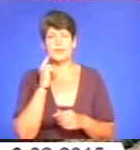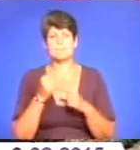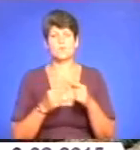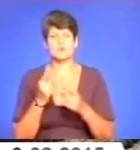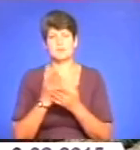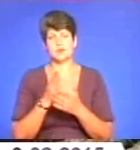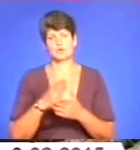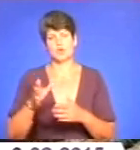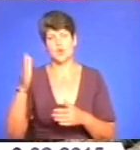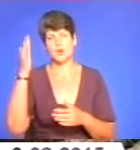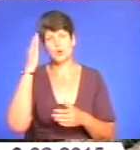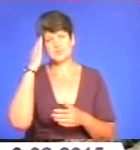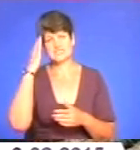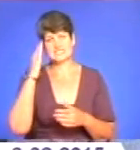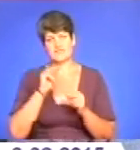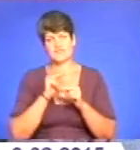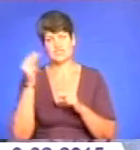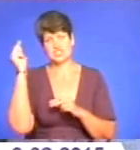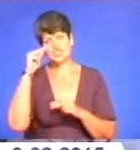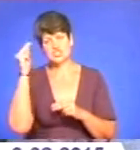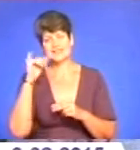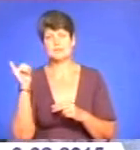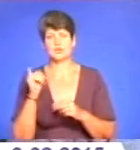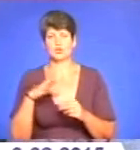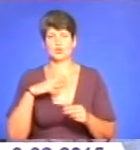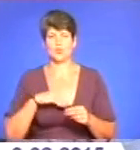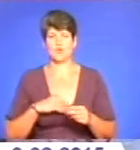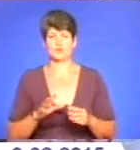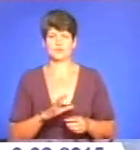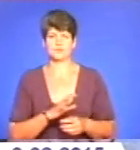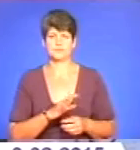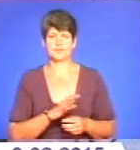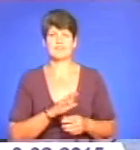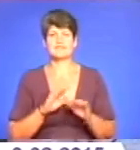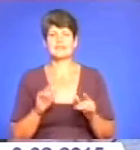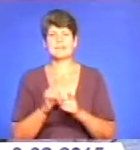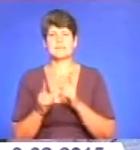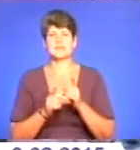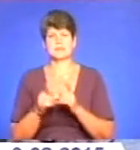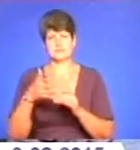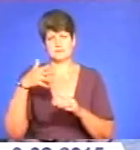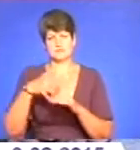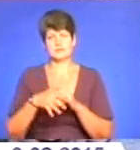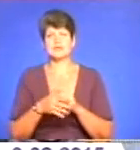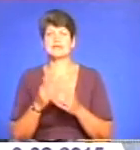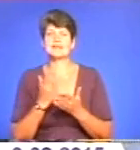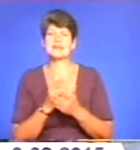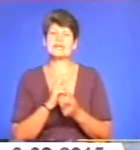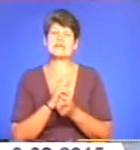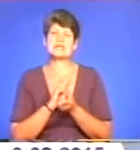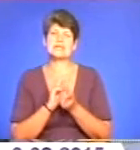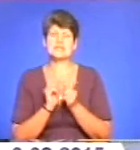освіченим і духовно збагаченим. Після таких таборів у дітей міняється світогляд, вони стають інші, тому що вони